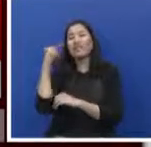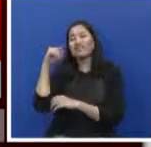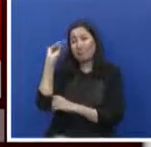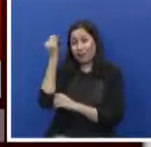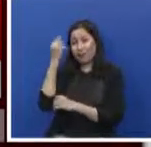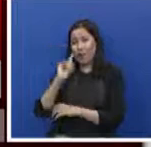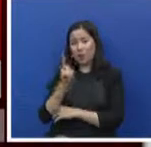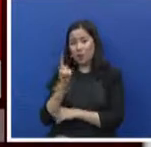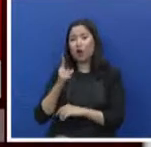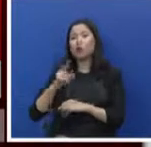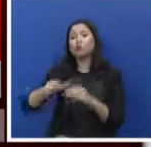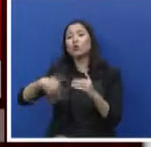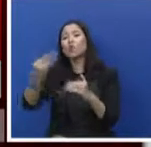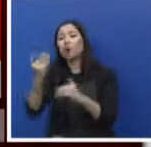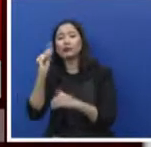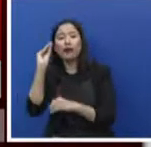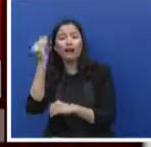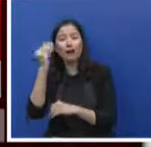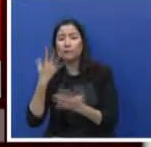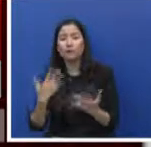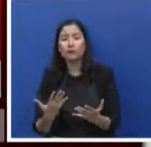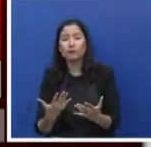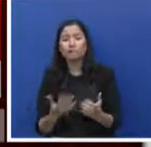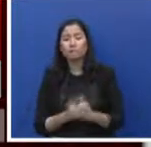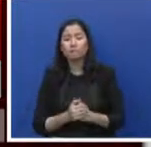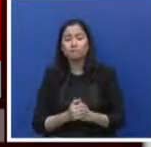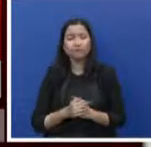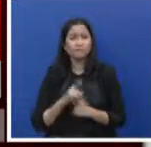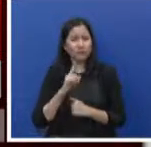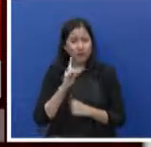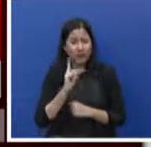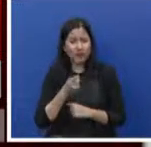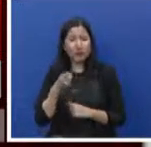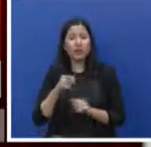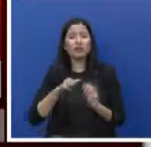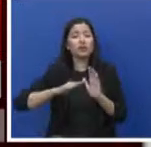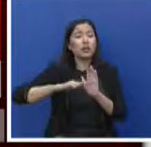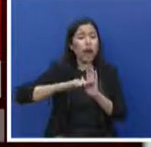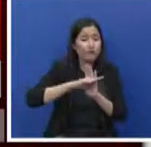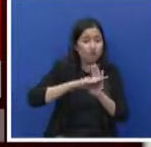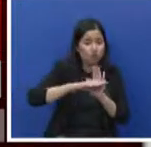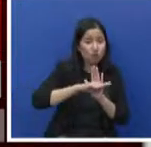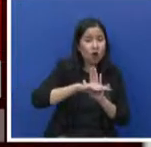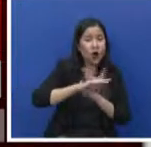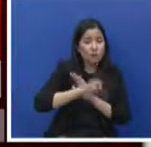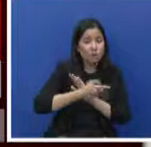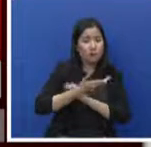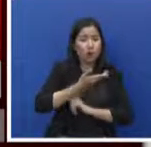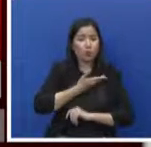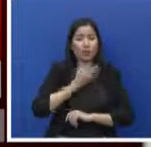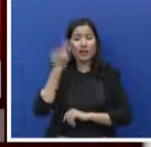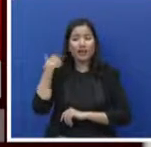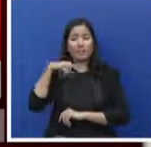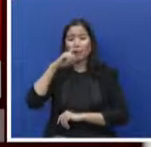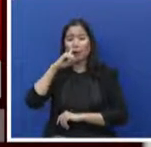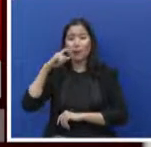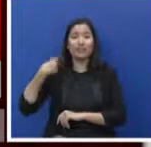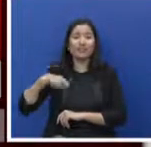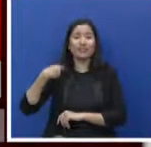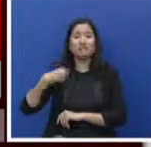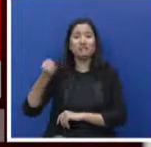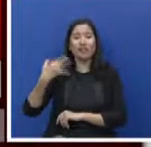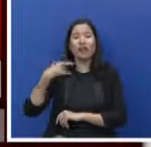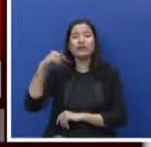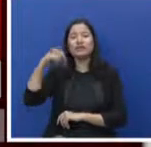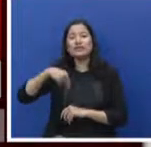ya. Kalau di luar Jakarta? Kami juga akan melaksanakan drive-thru Mbak, karena seperti tadi disampaikan oleh Pak Menteri,